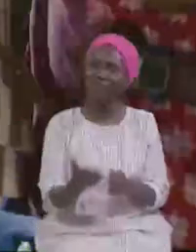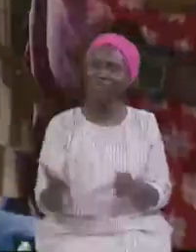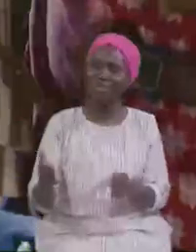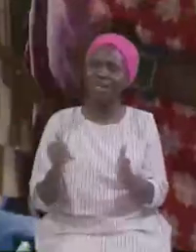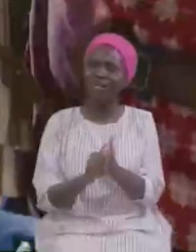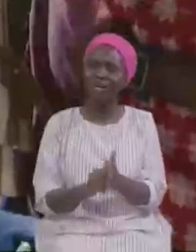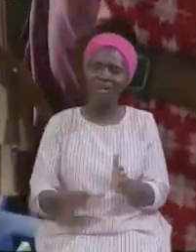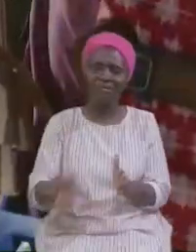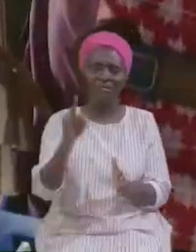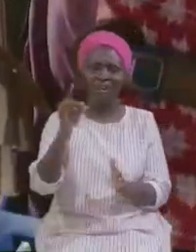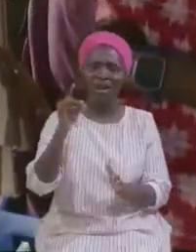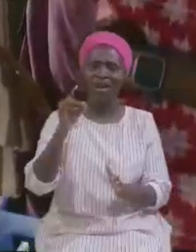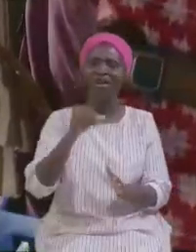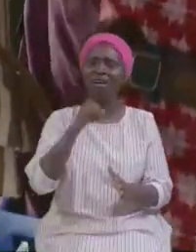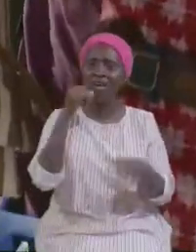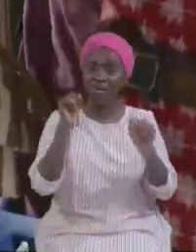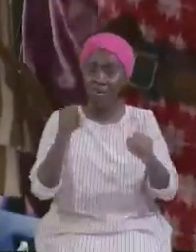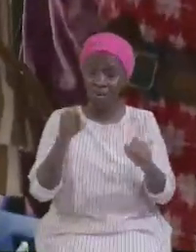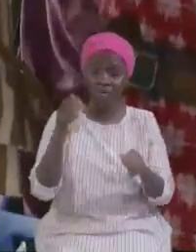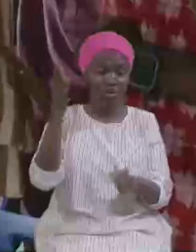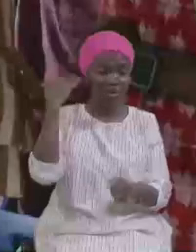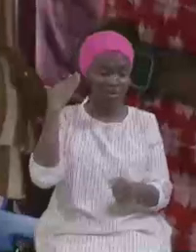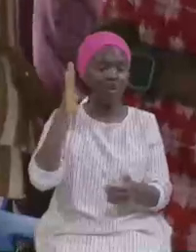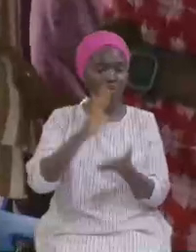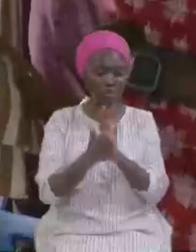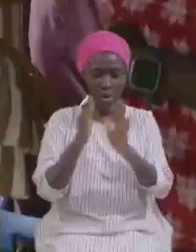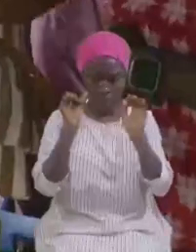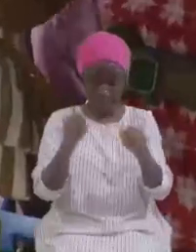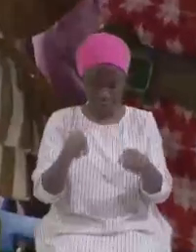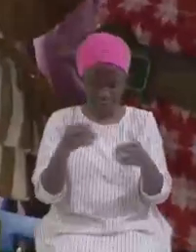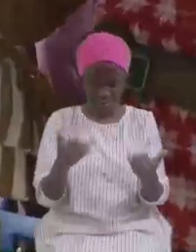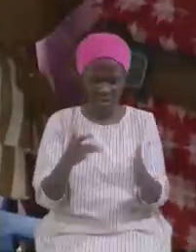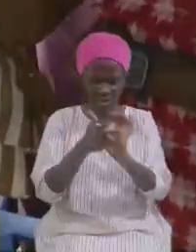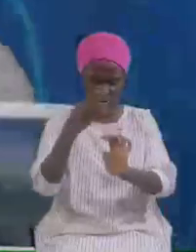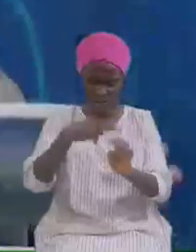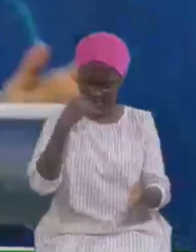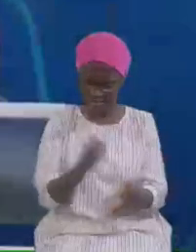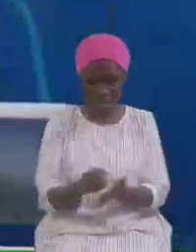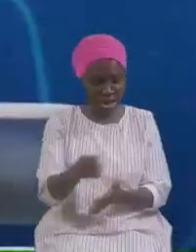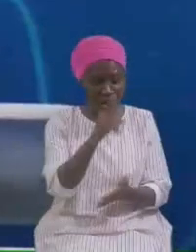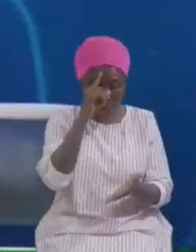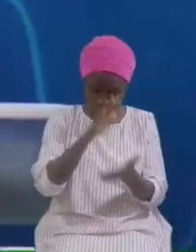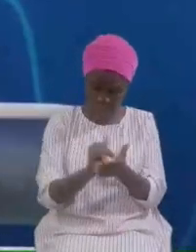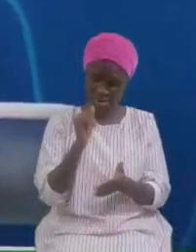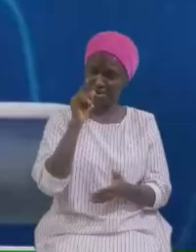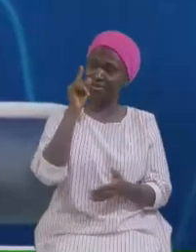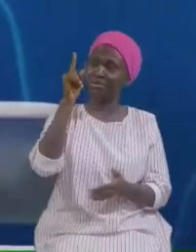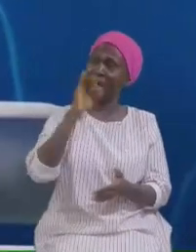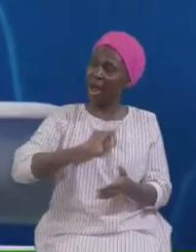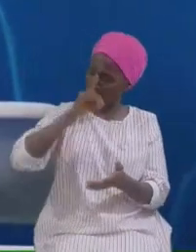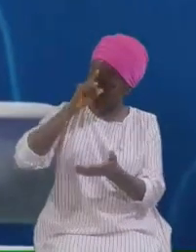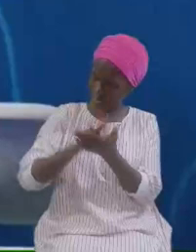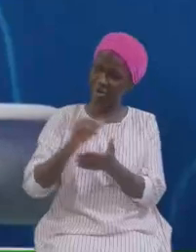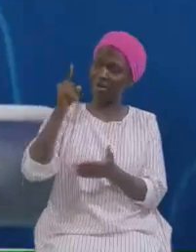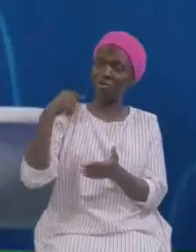trouvait impossible par le passé, que cela soit possible maintenant. Ils croient en toi, je crois en toi, nous croyons en